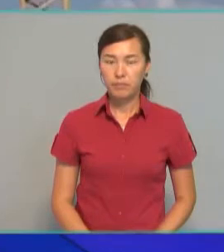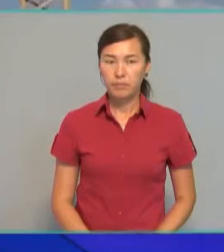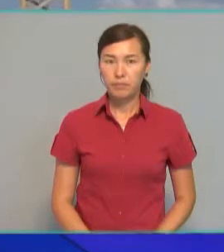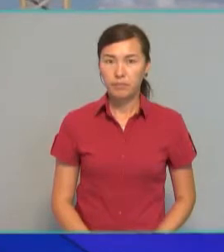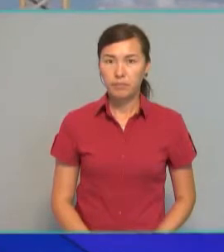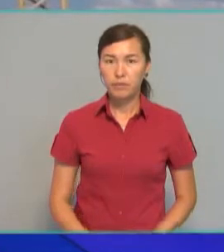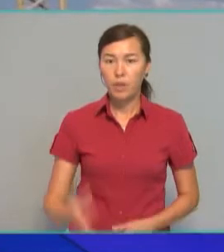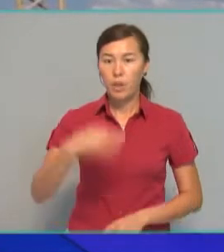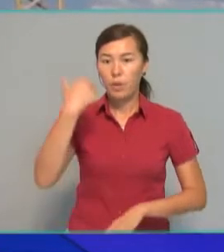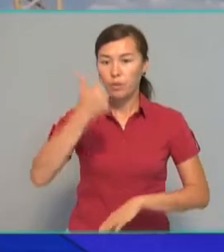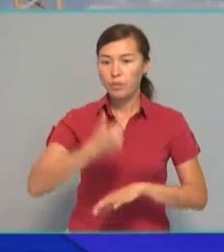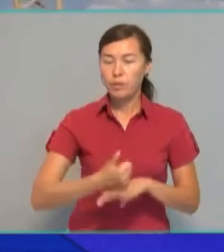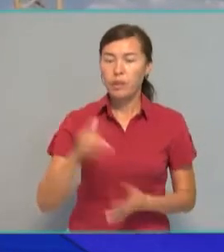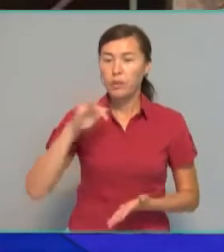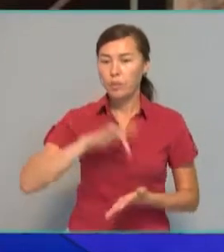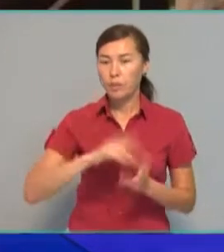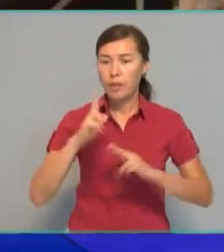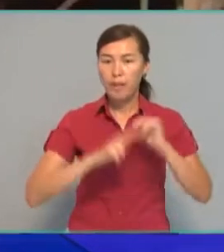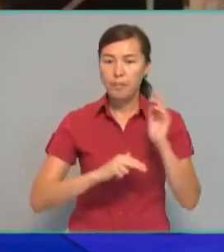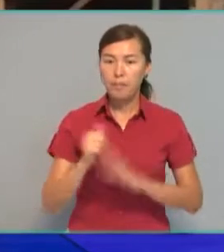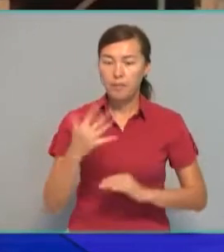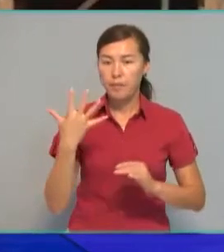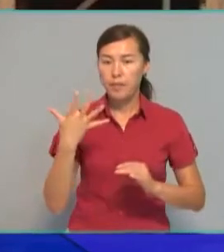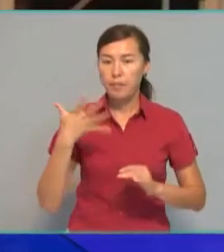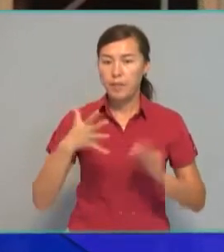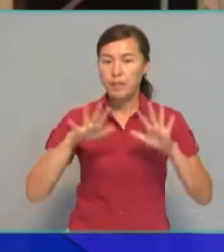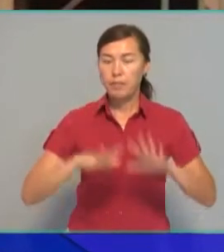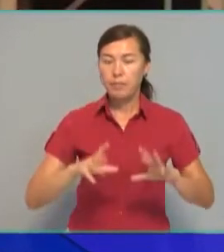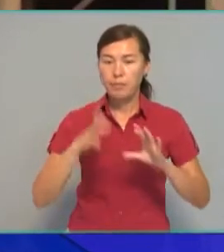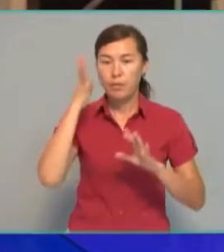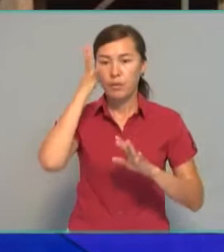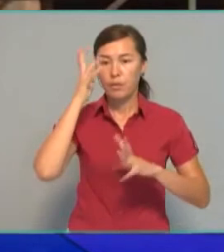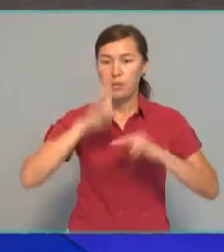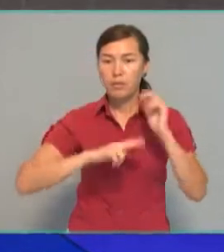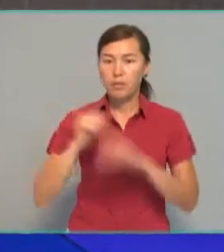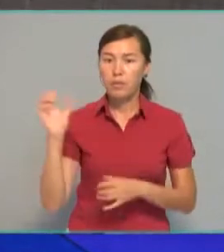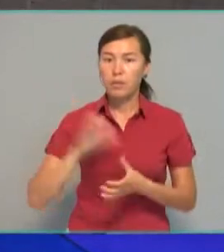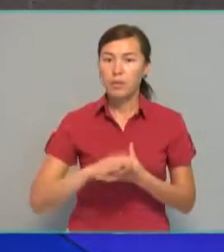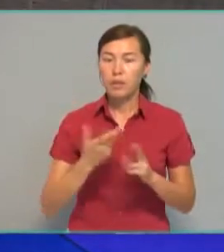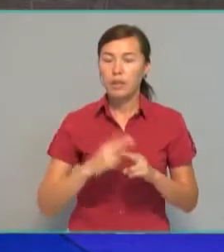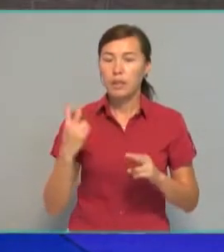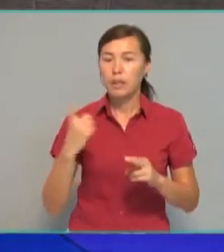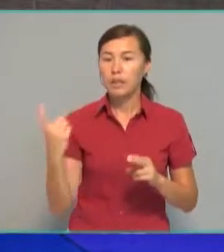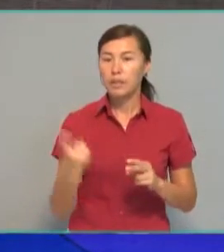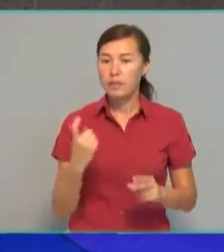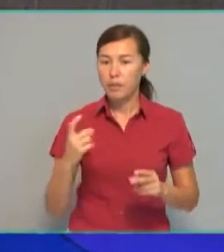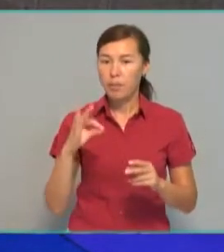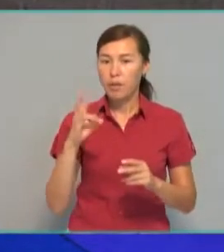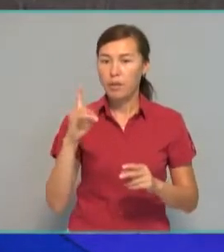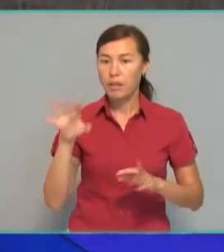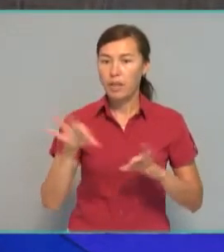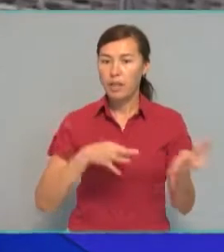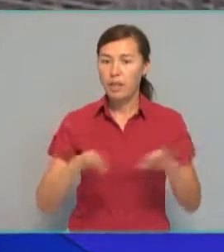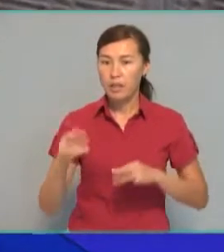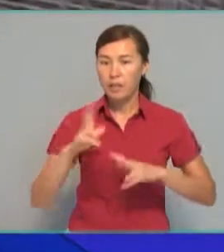Әрмен қарай аймақ басшысы облыс орталығында салынып жатқан 5000 орындық ірі мешіттің құрылысымен танысты. Мұнда екінші қабаттың монолитті